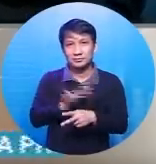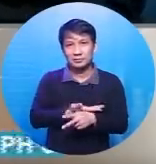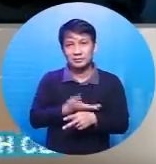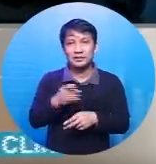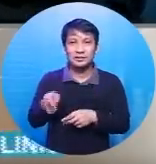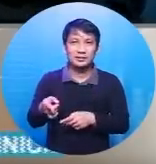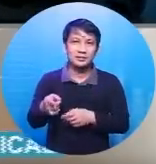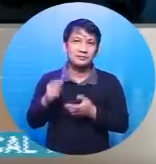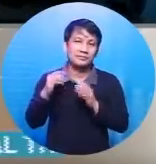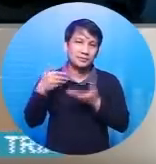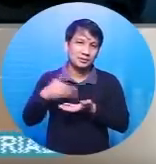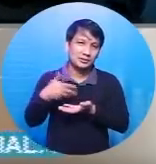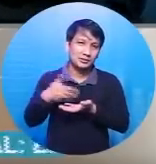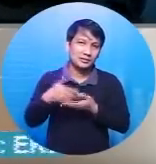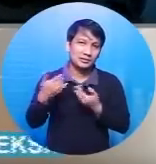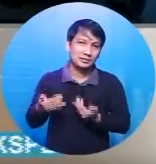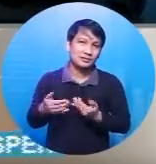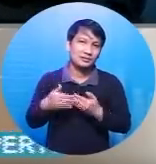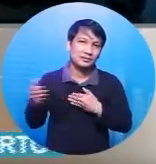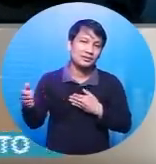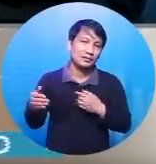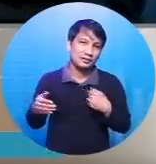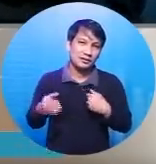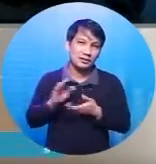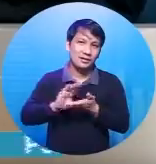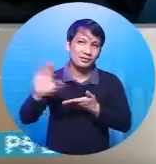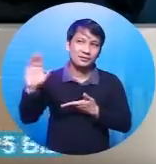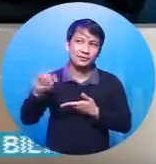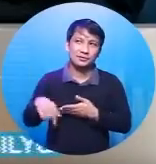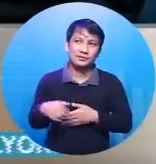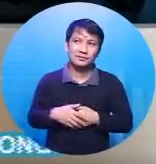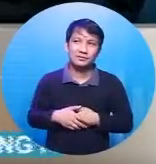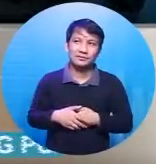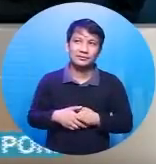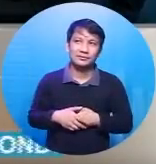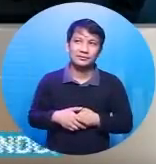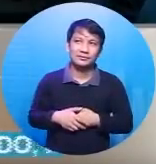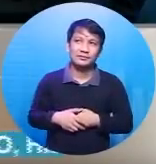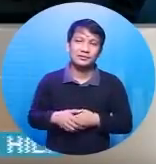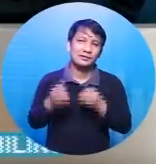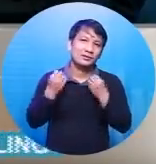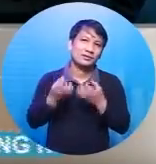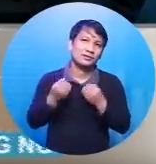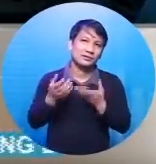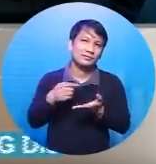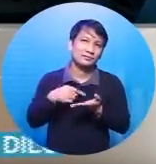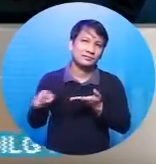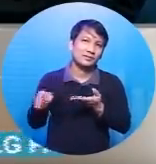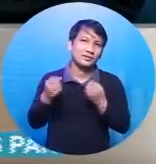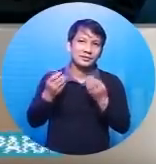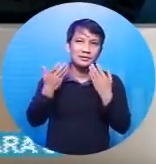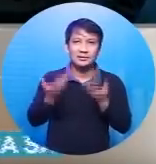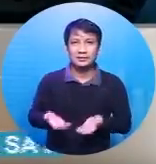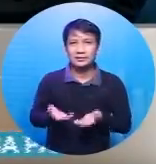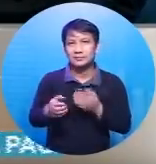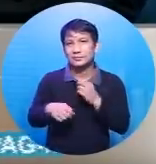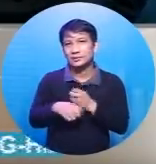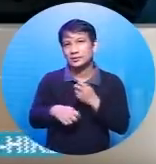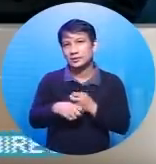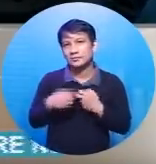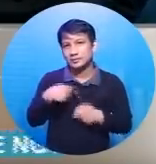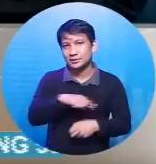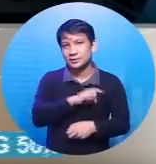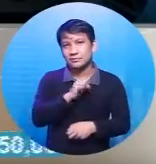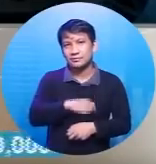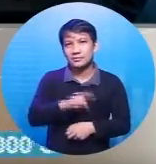na mag-aaral. Ngayong pasukan po, ako po ay college at isang grade po. Sobrang dami po kasing bayarin at sobrang bigat po nun para sa